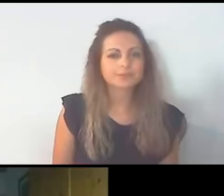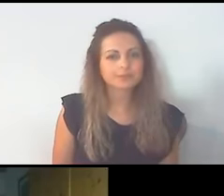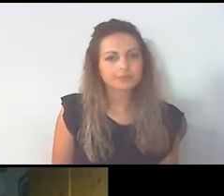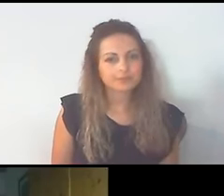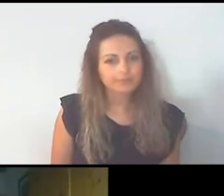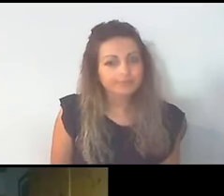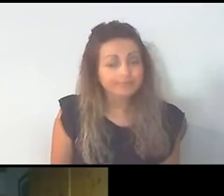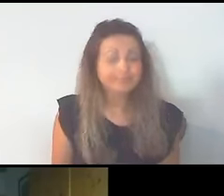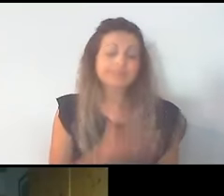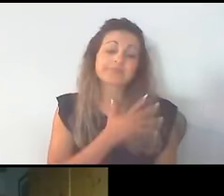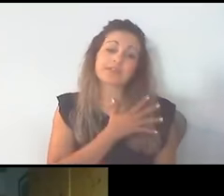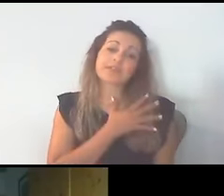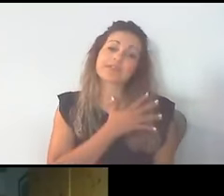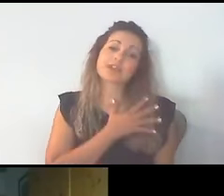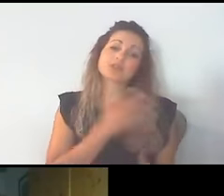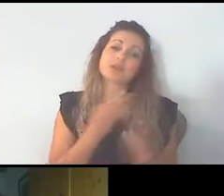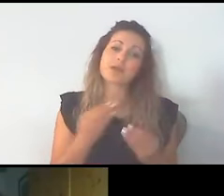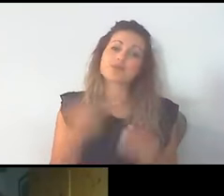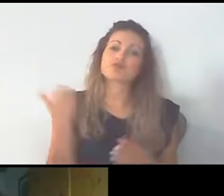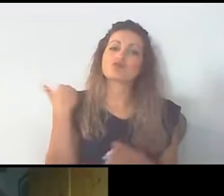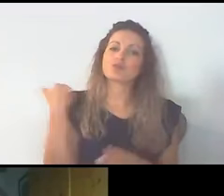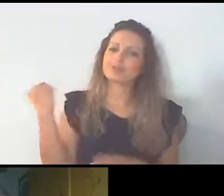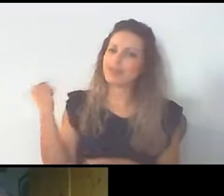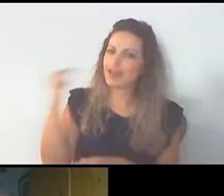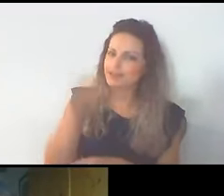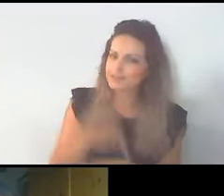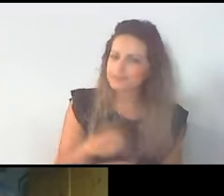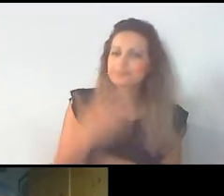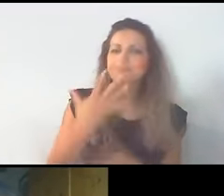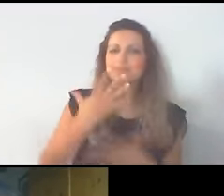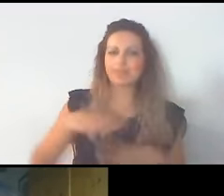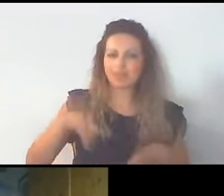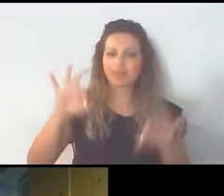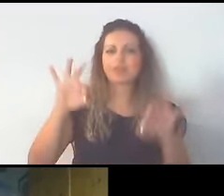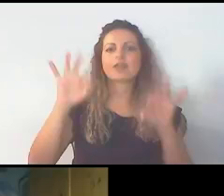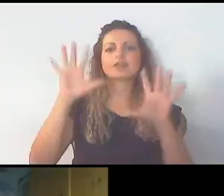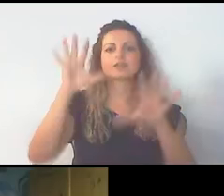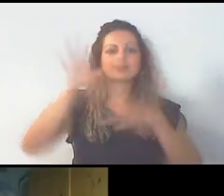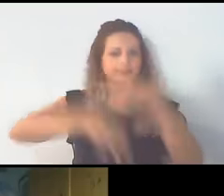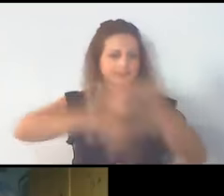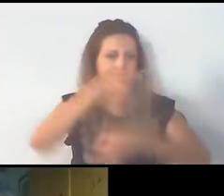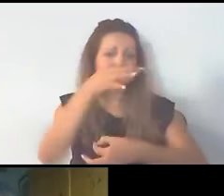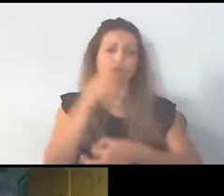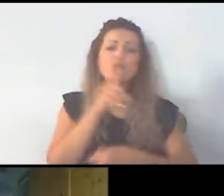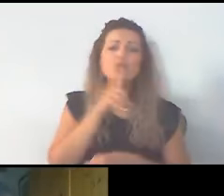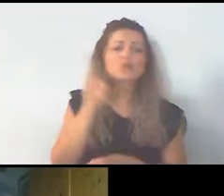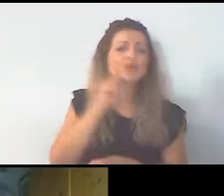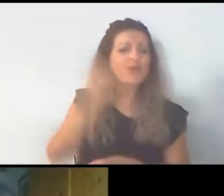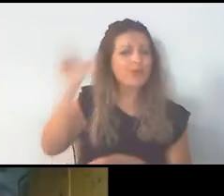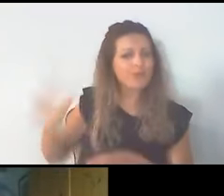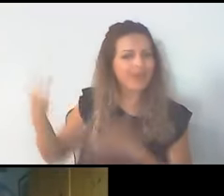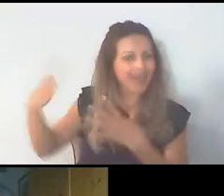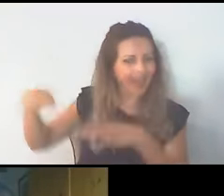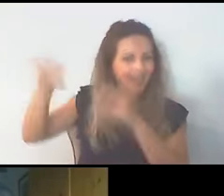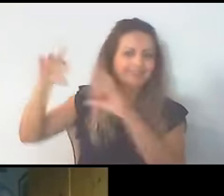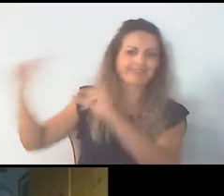Σας ευχαριστώ πάρα πολύ για την πρόσκληση. Θέλω και εγώ να ξεκινήσω απηχώντας αυτά που είπε και η Καταρίνα στην αρχή και υπογραμμίζοντας